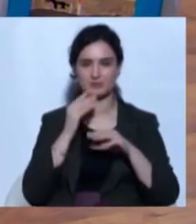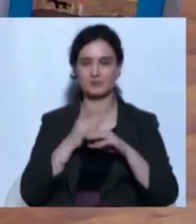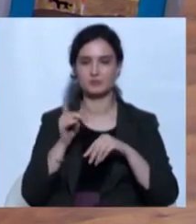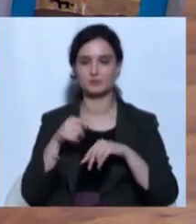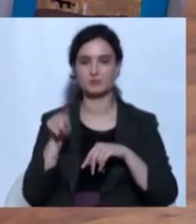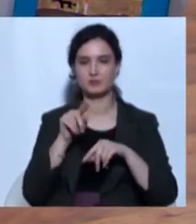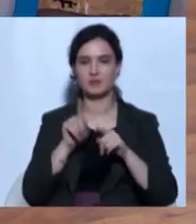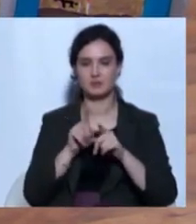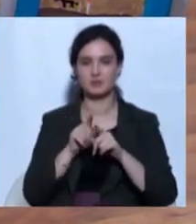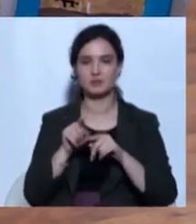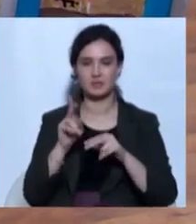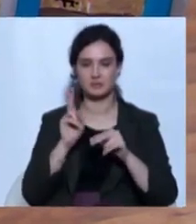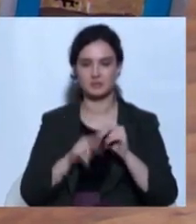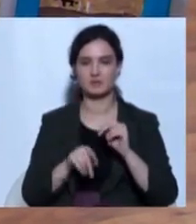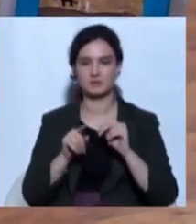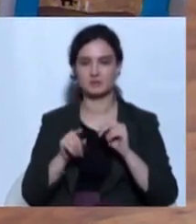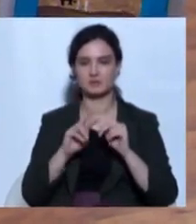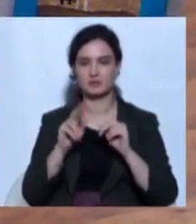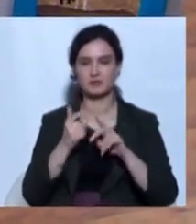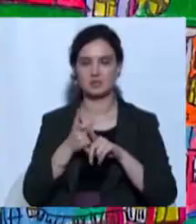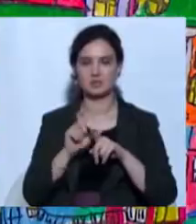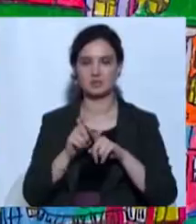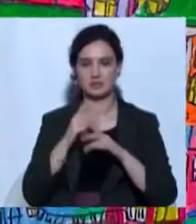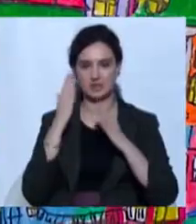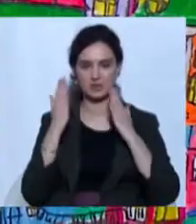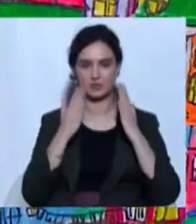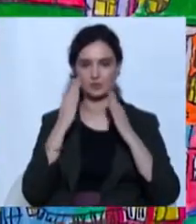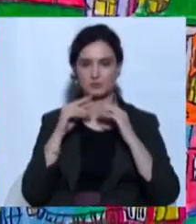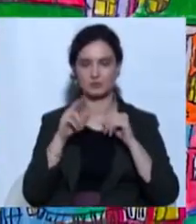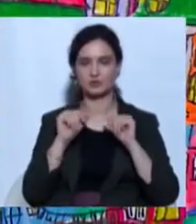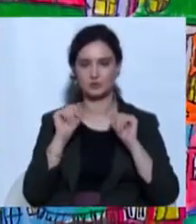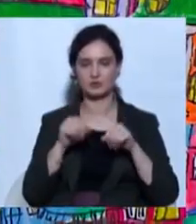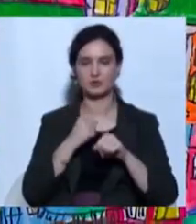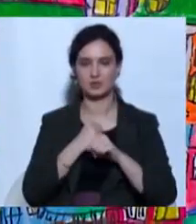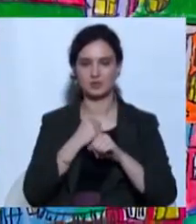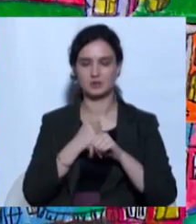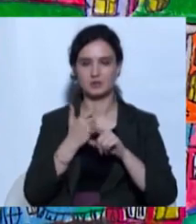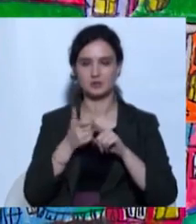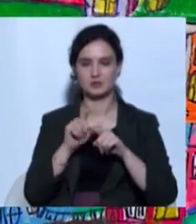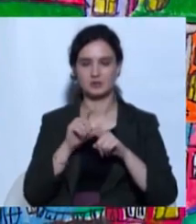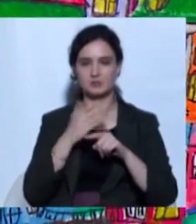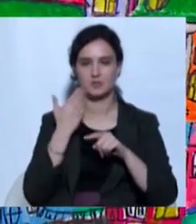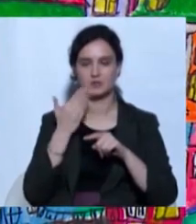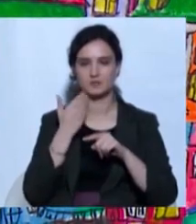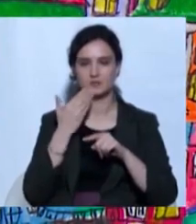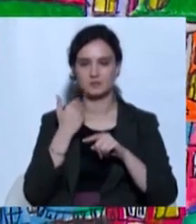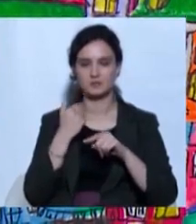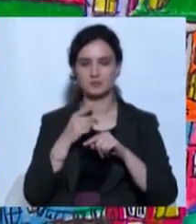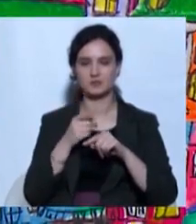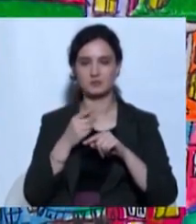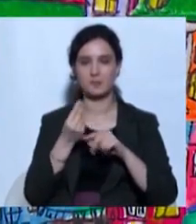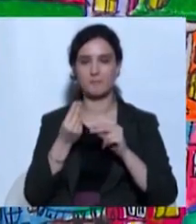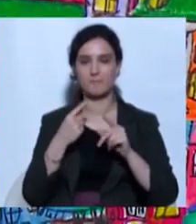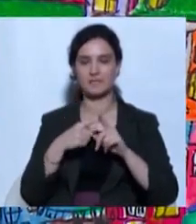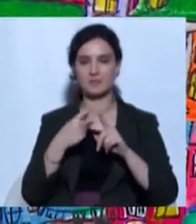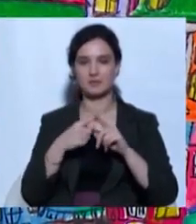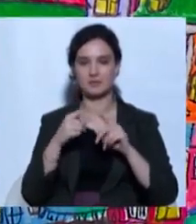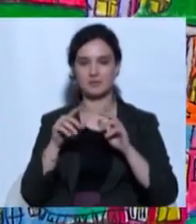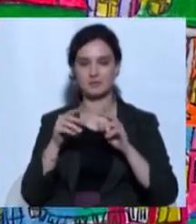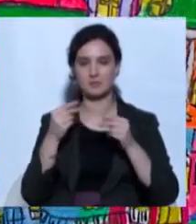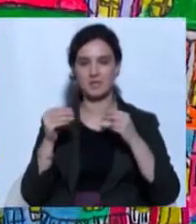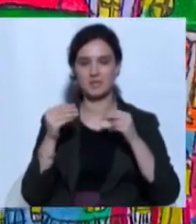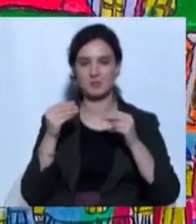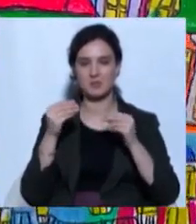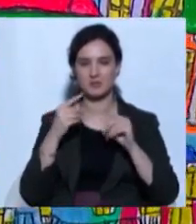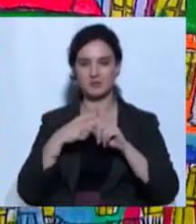ამას დაამთავრებთ და ძალიან გაერთობთ და შეგიძლიათ გააკეთოთ ძალიან მარტივად მათემატიკის რეულების რო